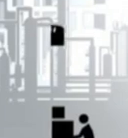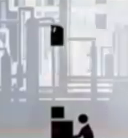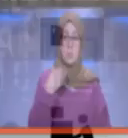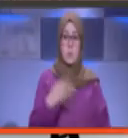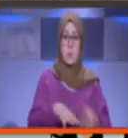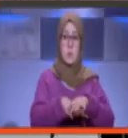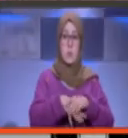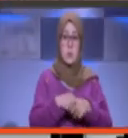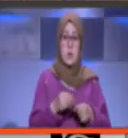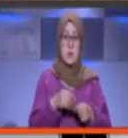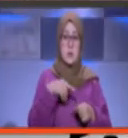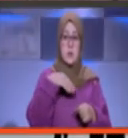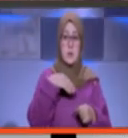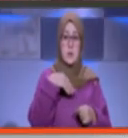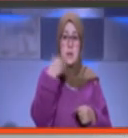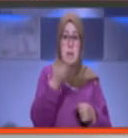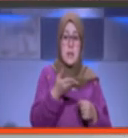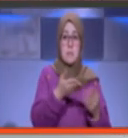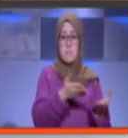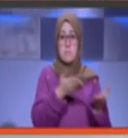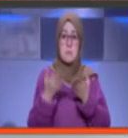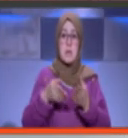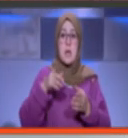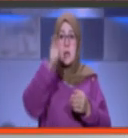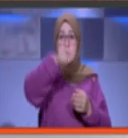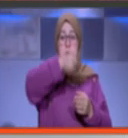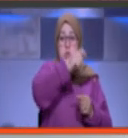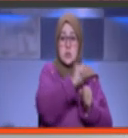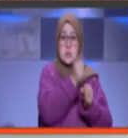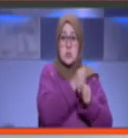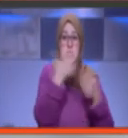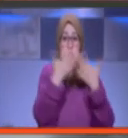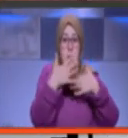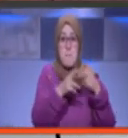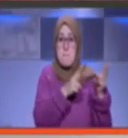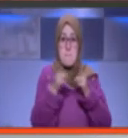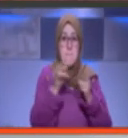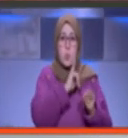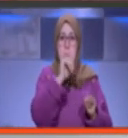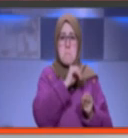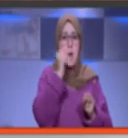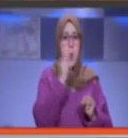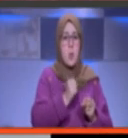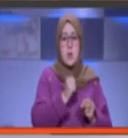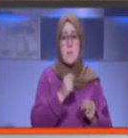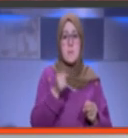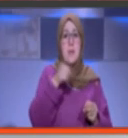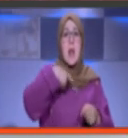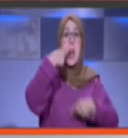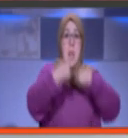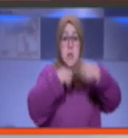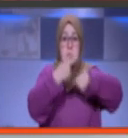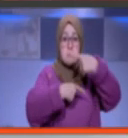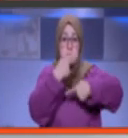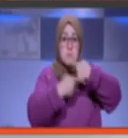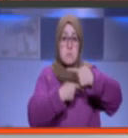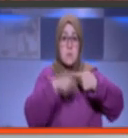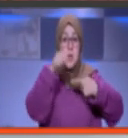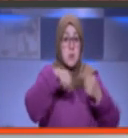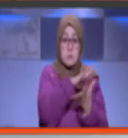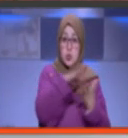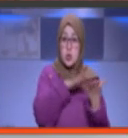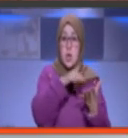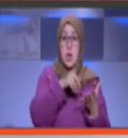بيشتغل عليها هتوصل لنا إحنا إزاي؟ منتجات مهمة مش هتوصل لنا وهيبقى في أزمة جديدة في حياتنا غير فيروس